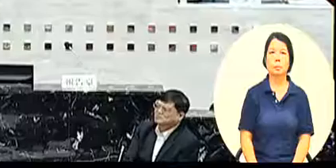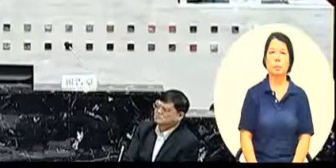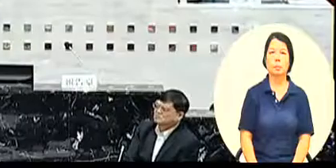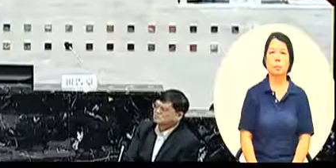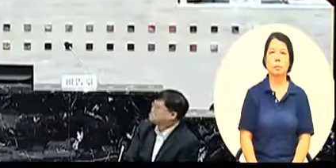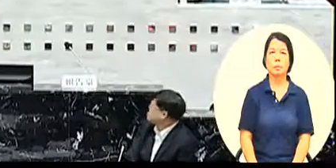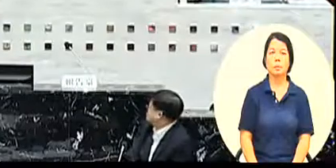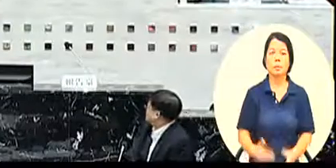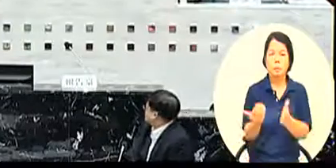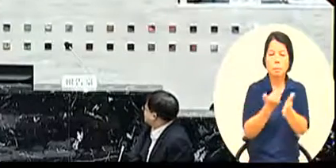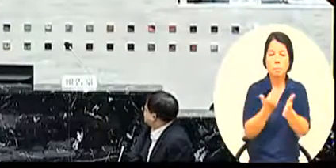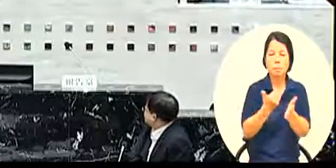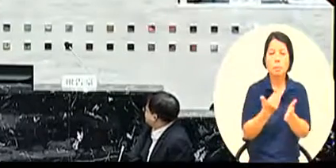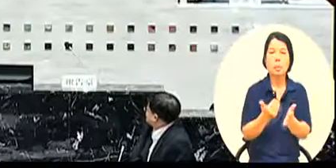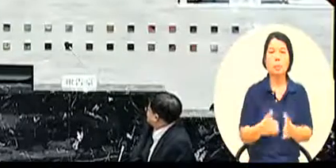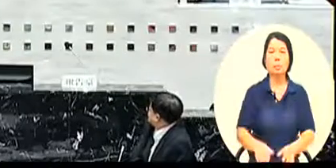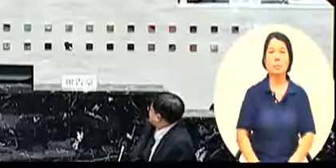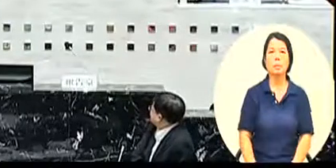刚刚那个